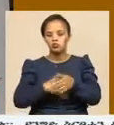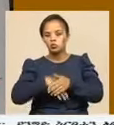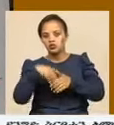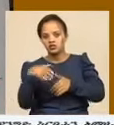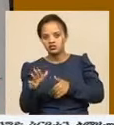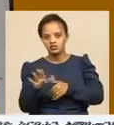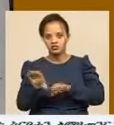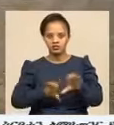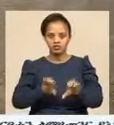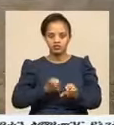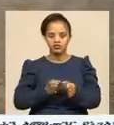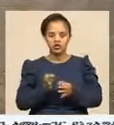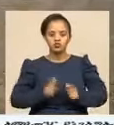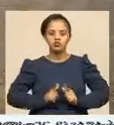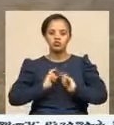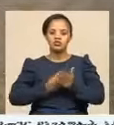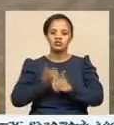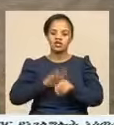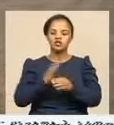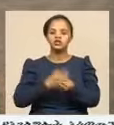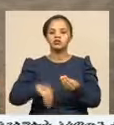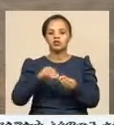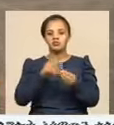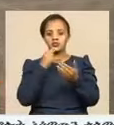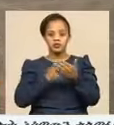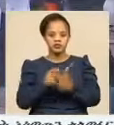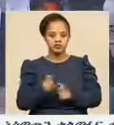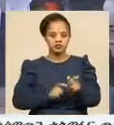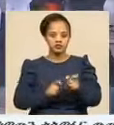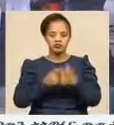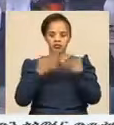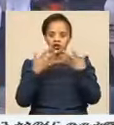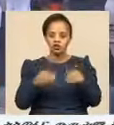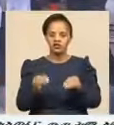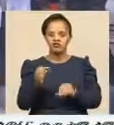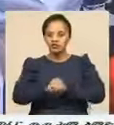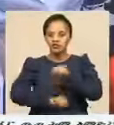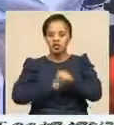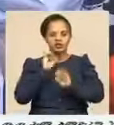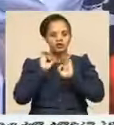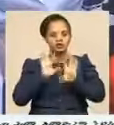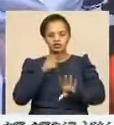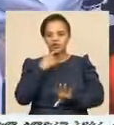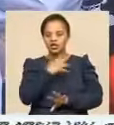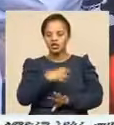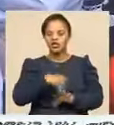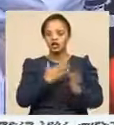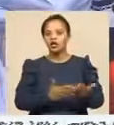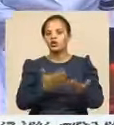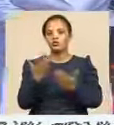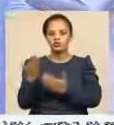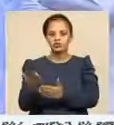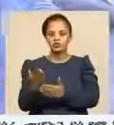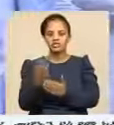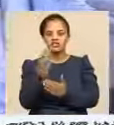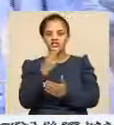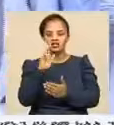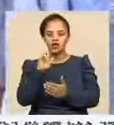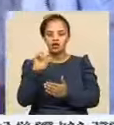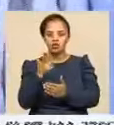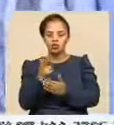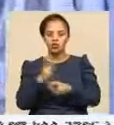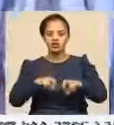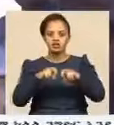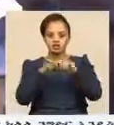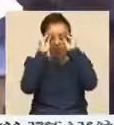መዳረጋቸውንም ገልጸዋል። የኑሮ ውድነት ላይ ተጨማሪ በመልካም አስተዳደር እጦት መሰቃየት የለብንም ብለዋል ቅሬታ አቅራቢዎቹ የሲራሮ ባዳዋቾ